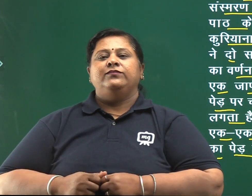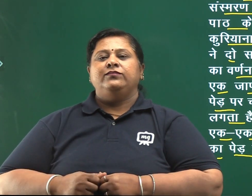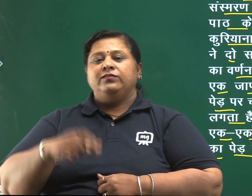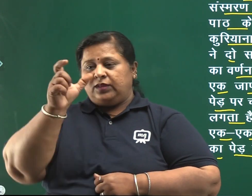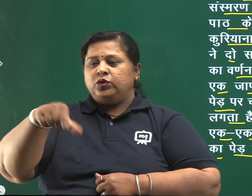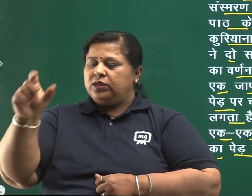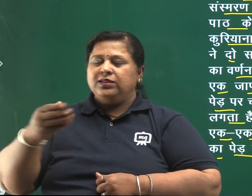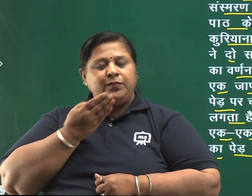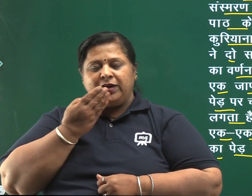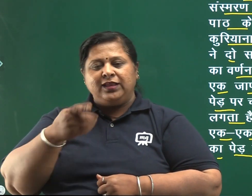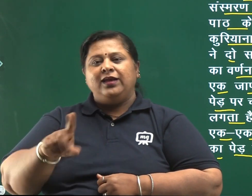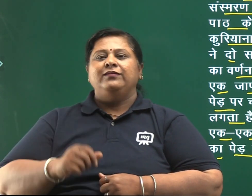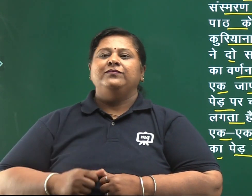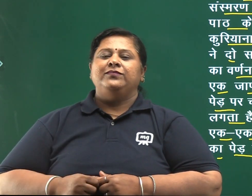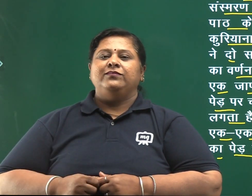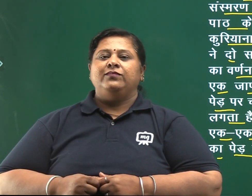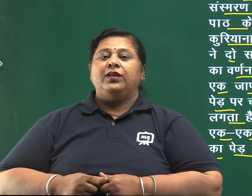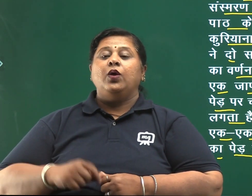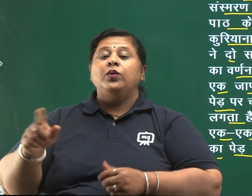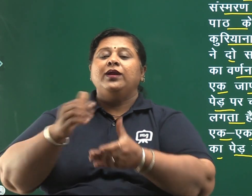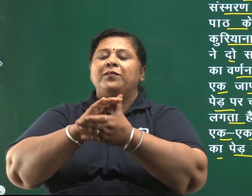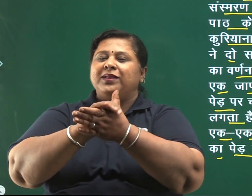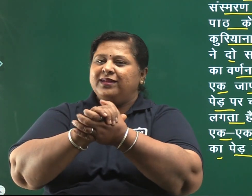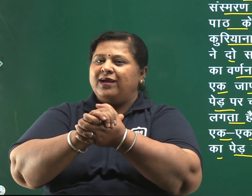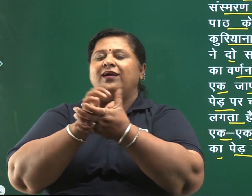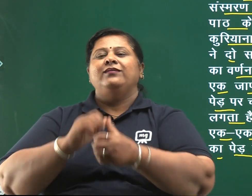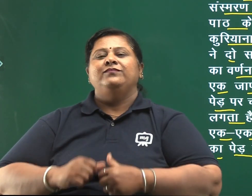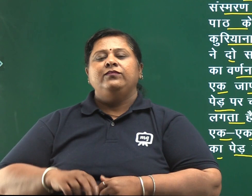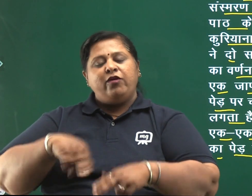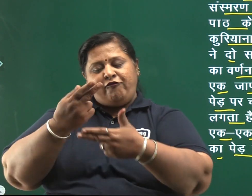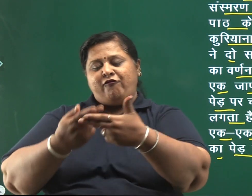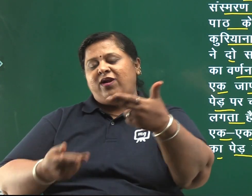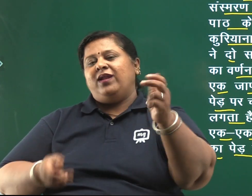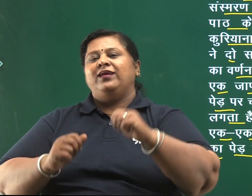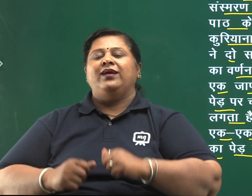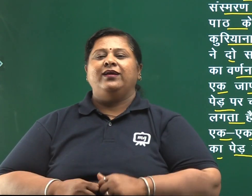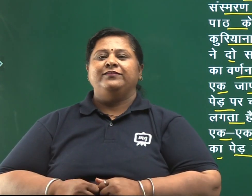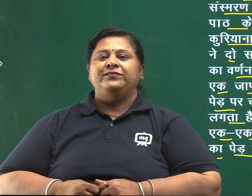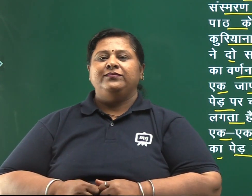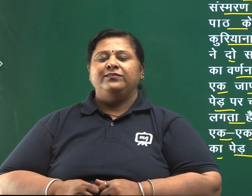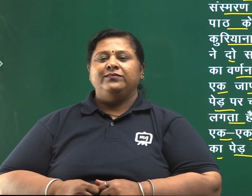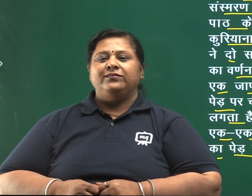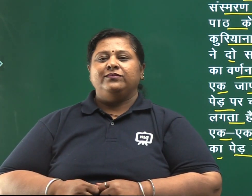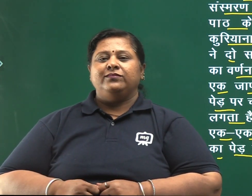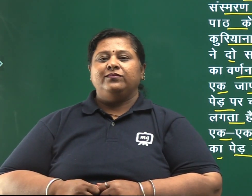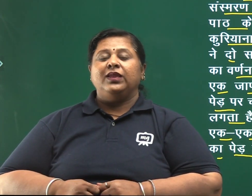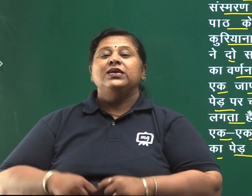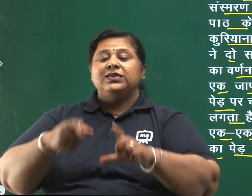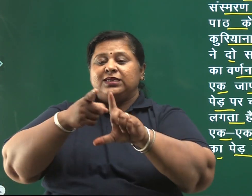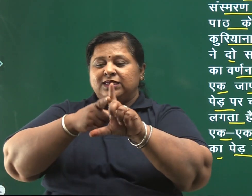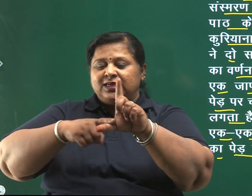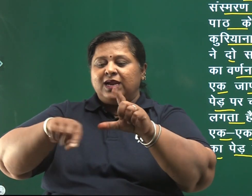जो साथ साथ पढ़ते हैं उनकी मित्रता का वर्णन किया गया है। जापानी